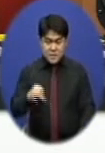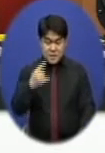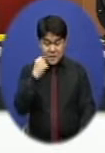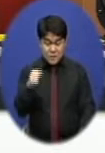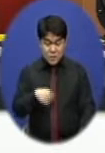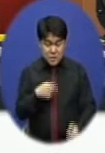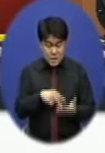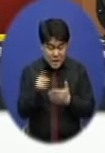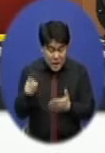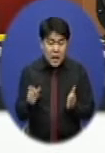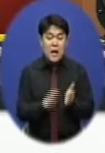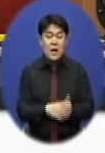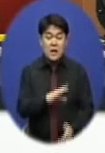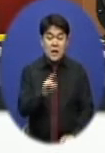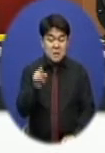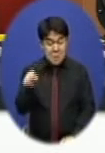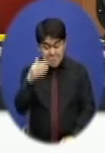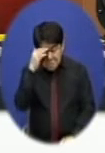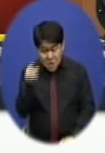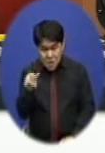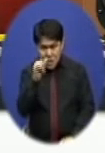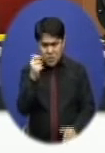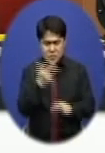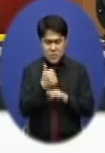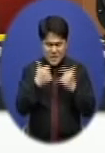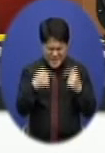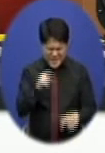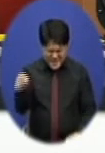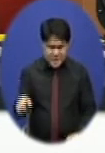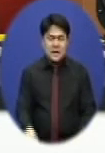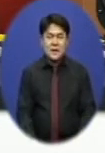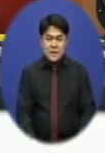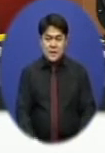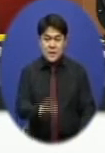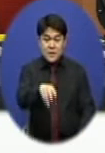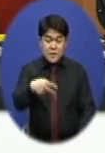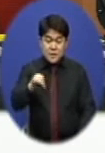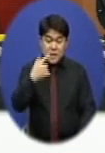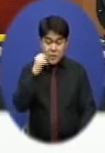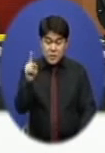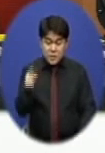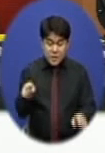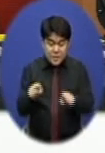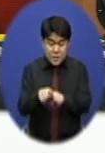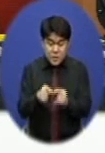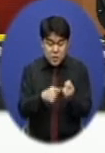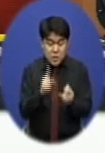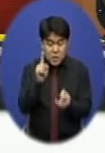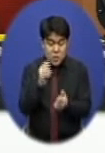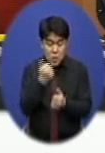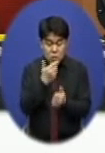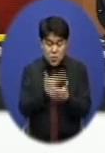사세요. 네, 네. 그럼 가끔 들여다 보시나요? 매주 주말마다 갑니다. 아, 매주 주말마다. 그 시아버님 어떻게 짝꿍을 하나